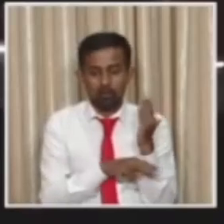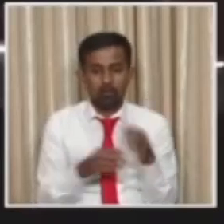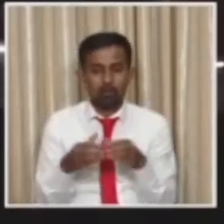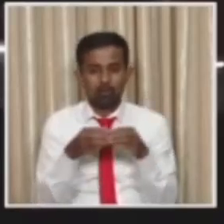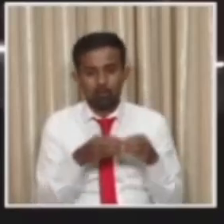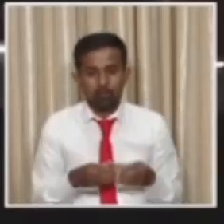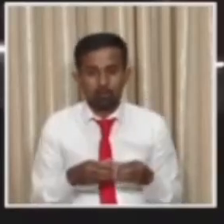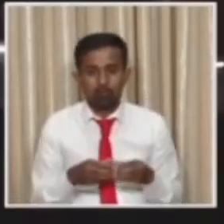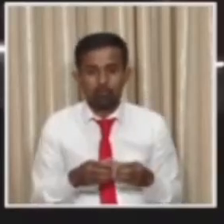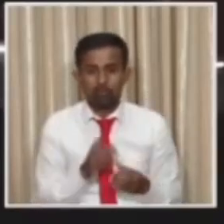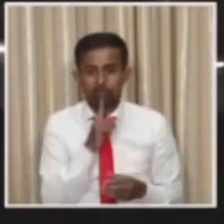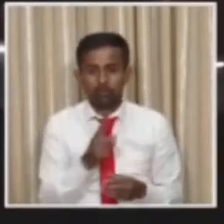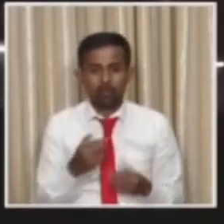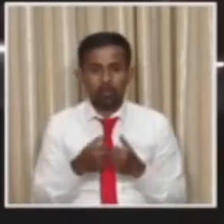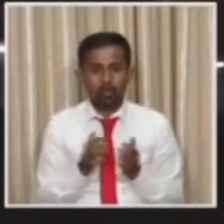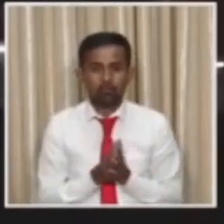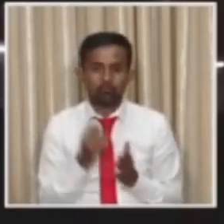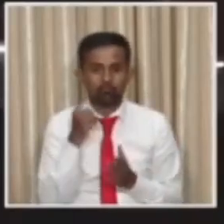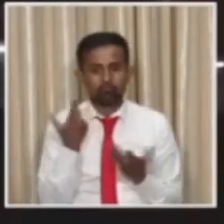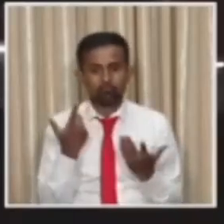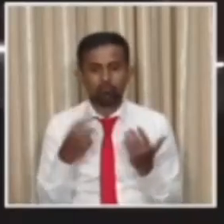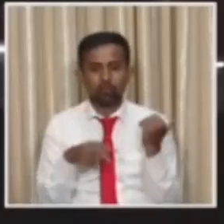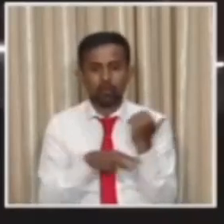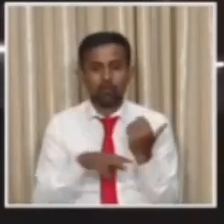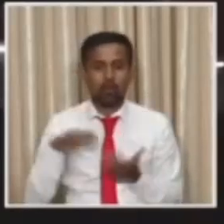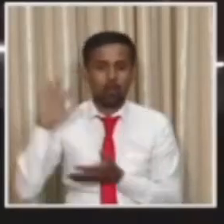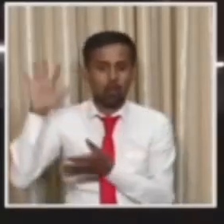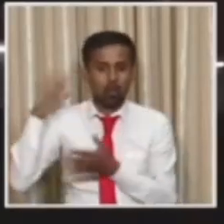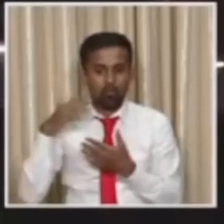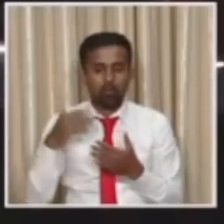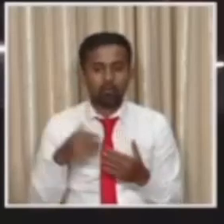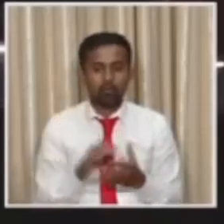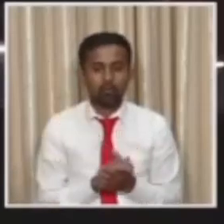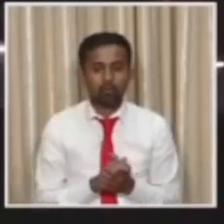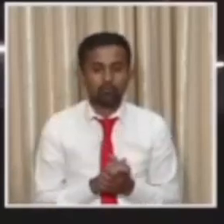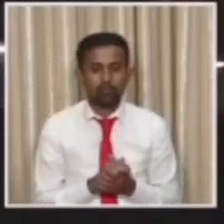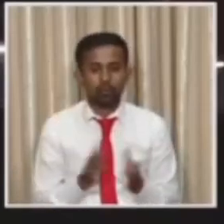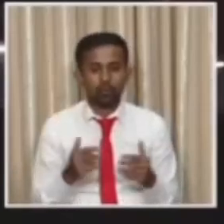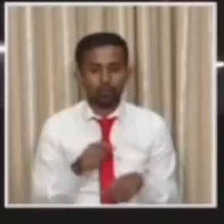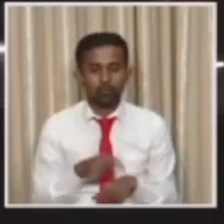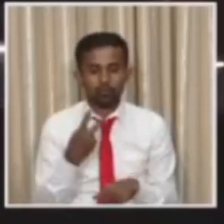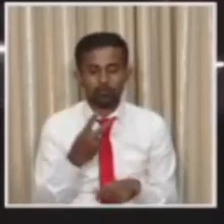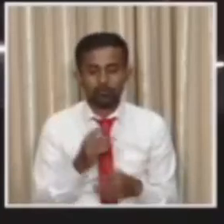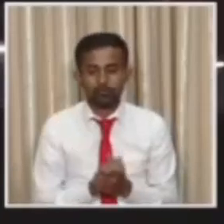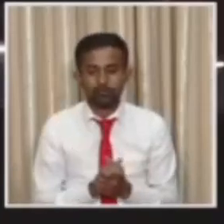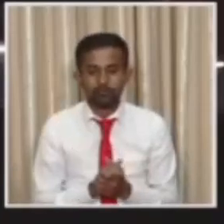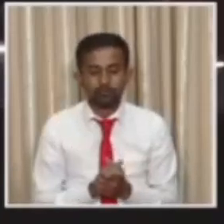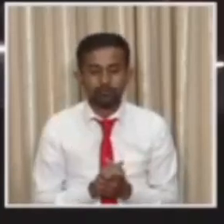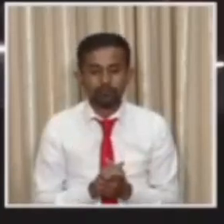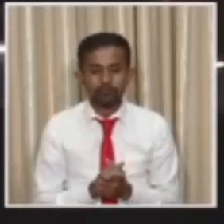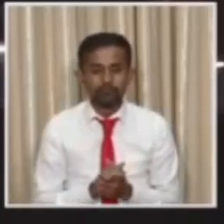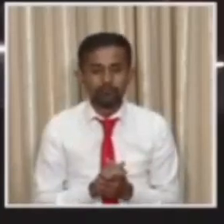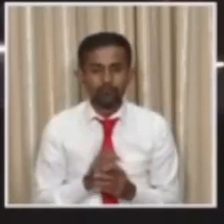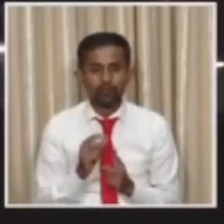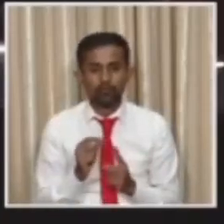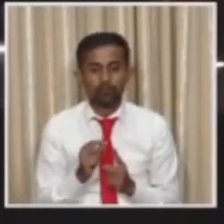කණ්ඩායමක්. ඉතින් ඒගොල්ලන් කිව්වේ අපි අපිට කරන්න දෙයක් නැහැ, අපි රබර් ඉම්පෝට් කරනවා. අපි රබර් ඔබතුමාට වෙනත් දෙයක් තියෙනවා. ඒ වගේම ගරු